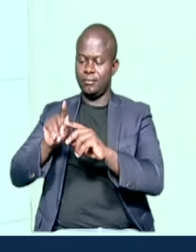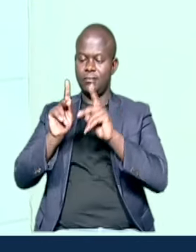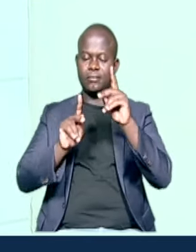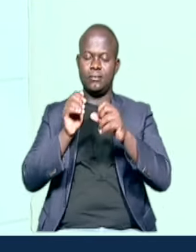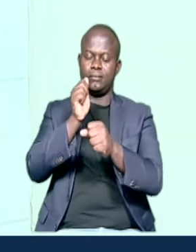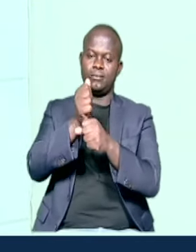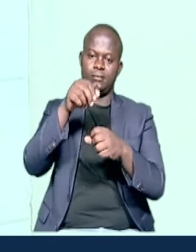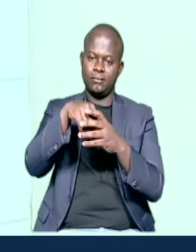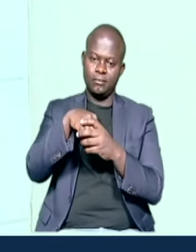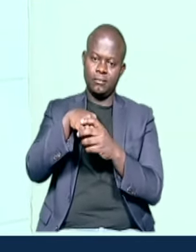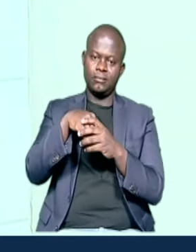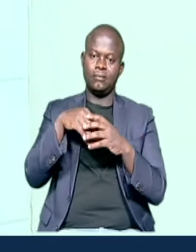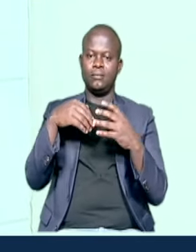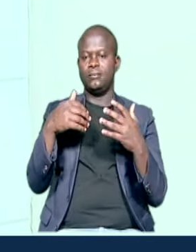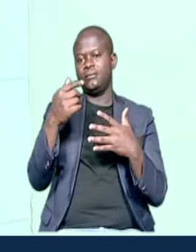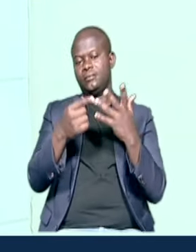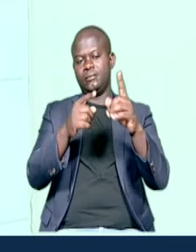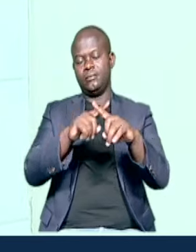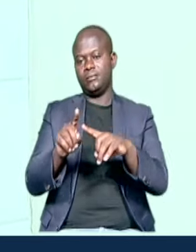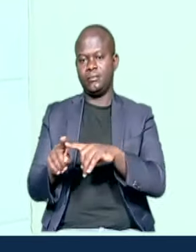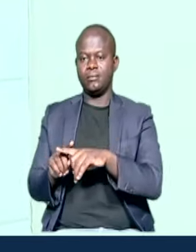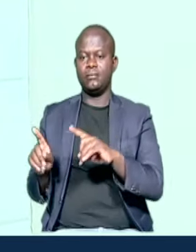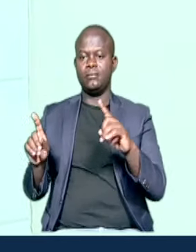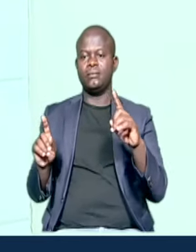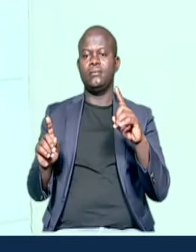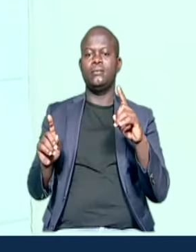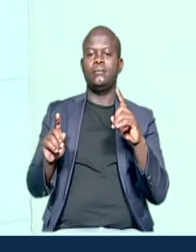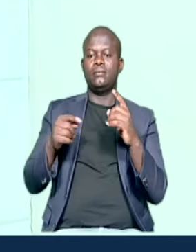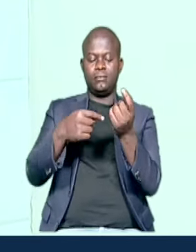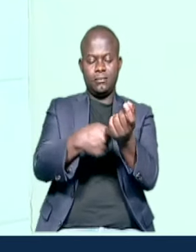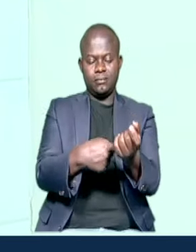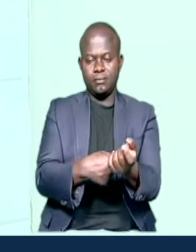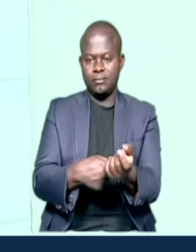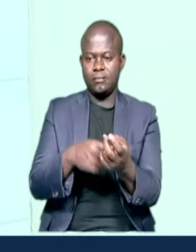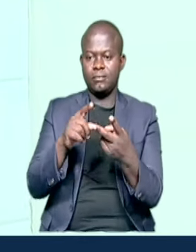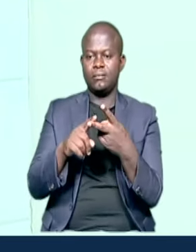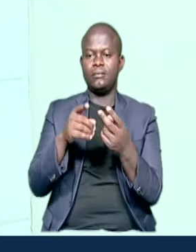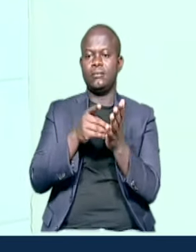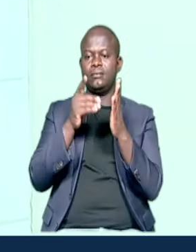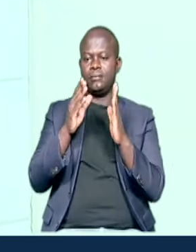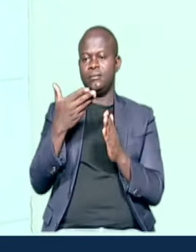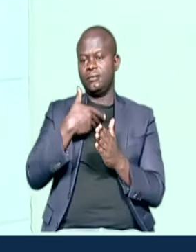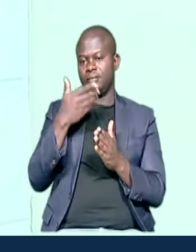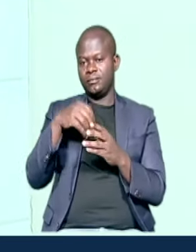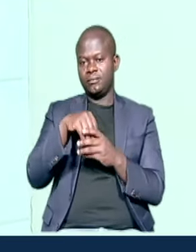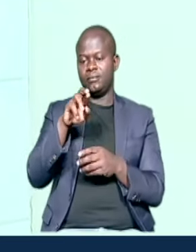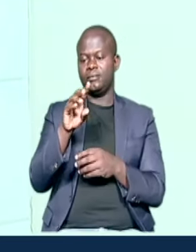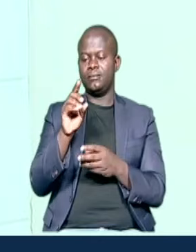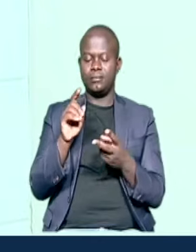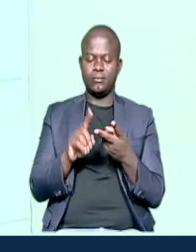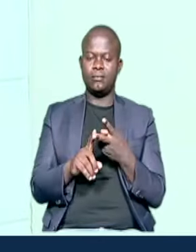bakora mu bintu bitandukanye tugira abo bavuzi bavugaga abadokteri turabafite muri RDF